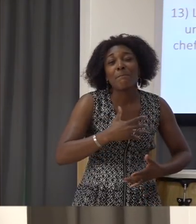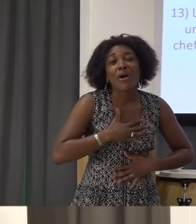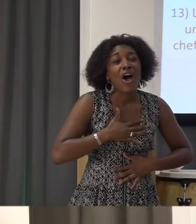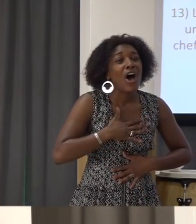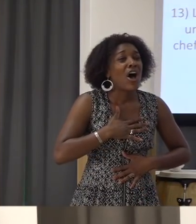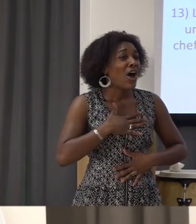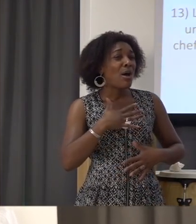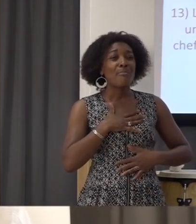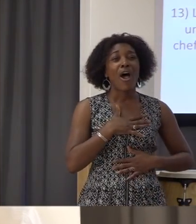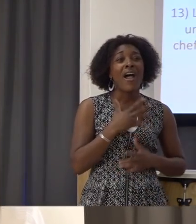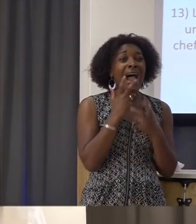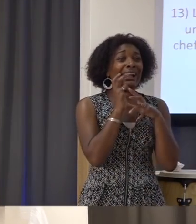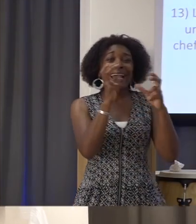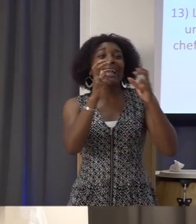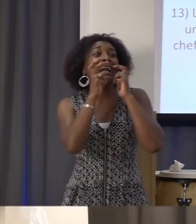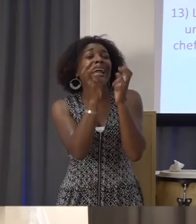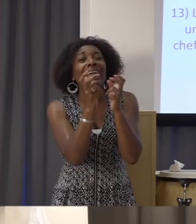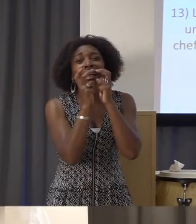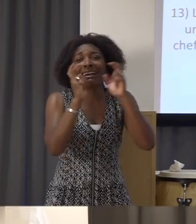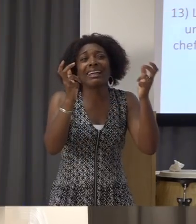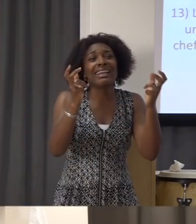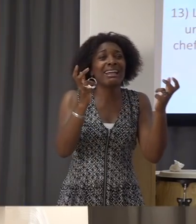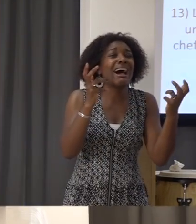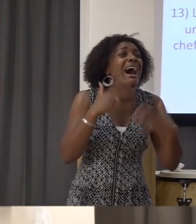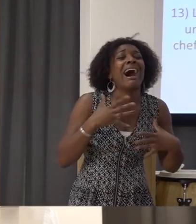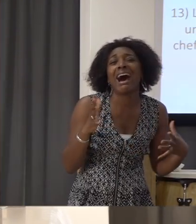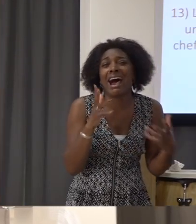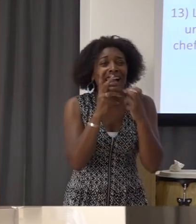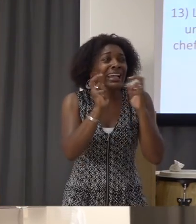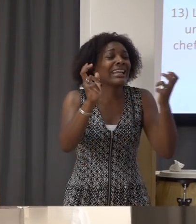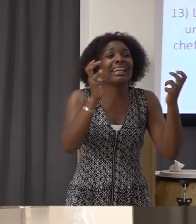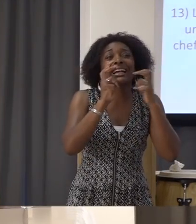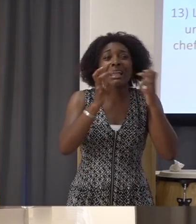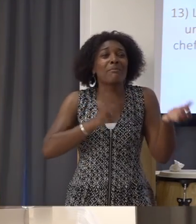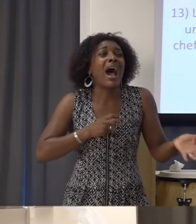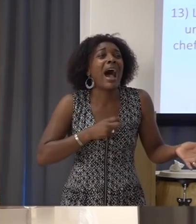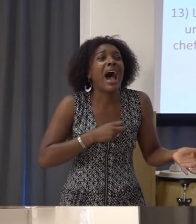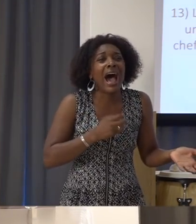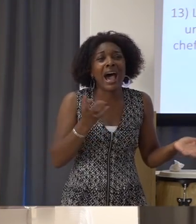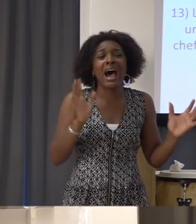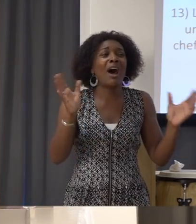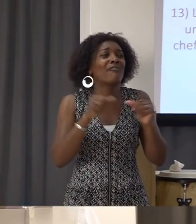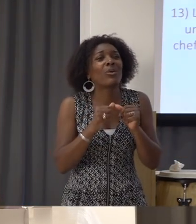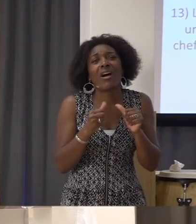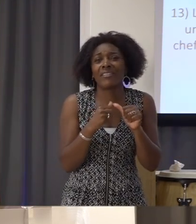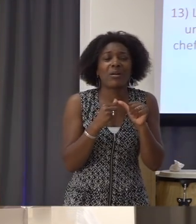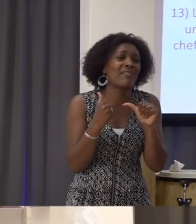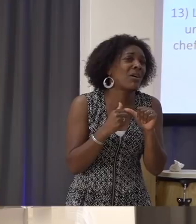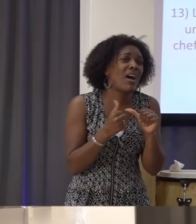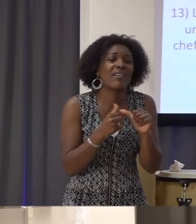Ils ont commencé par crier. Ils ont commencé par menacer.